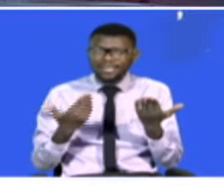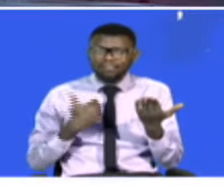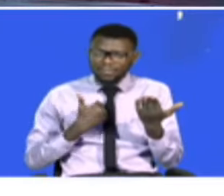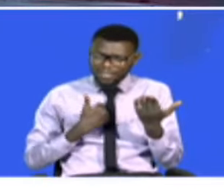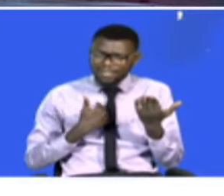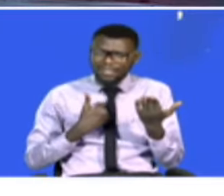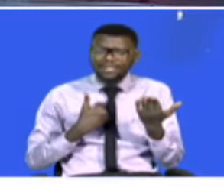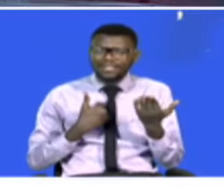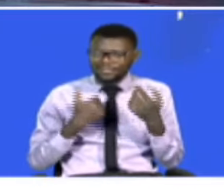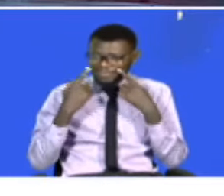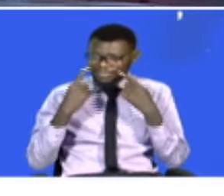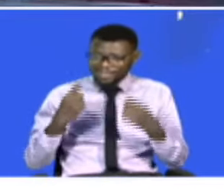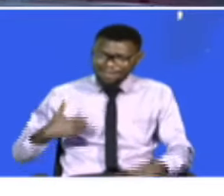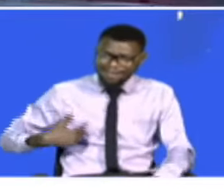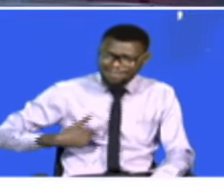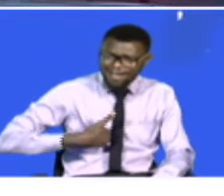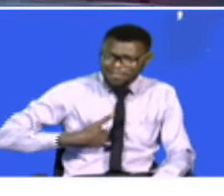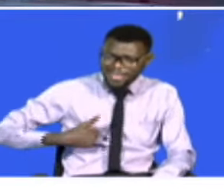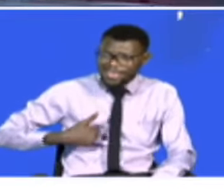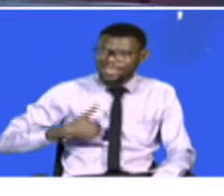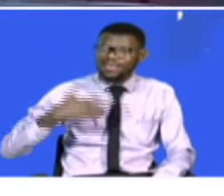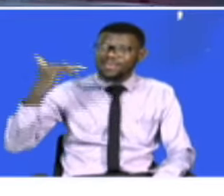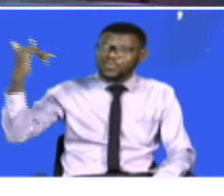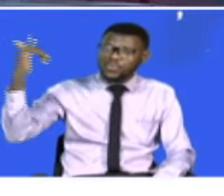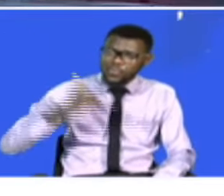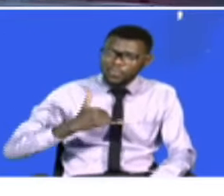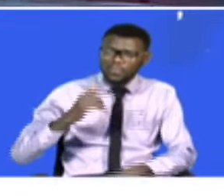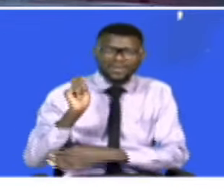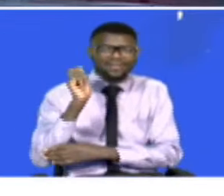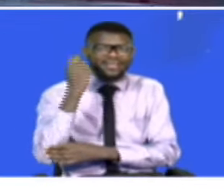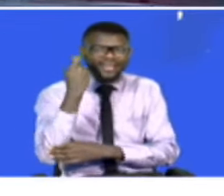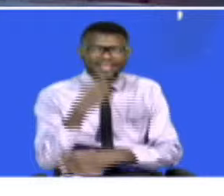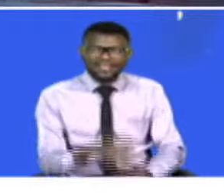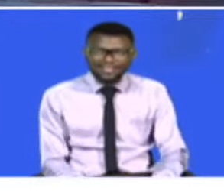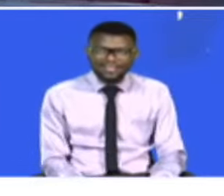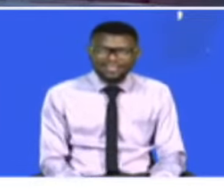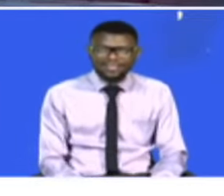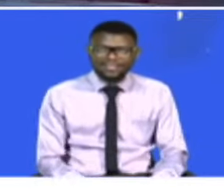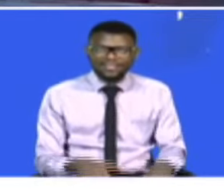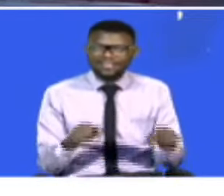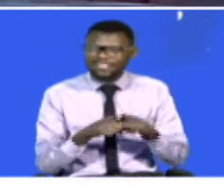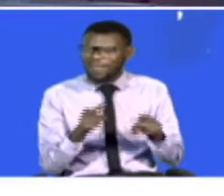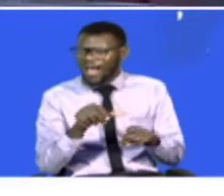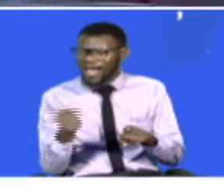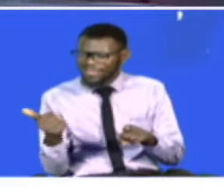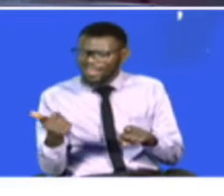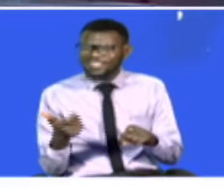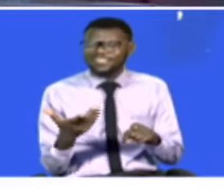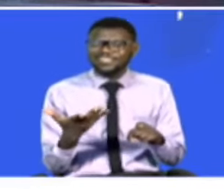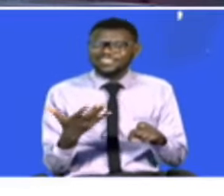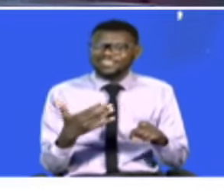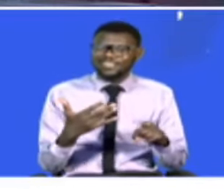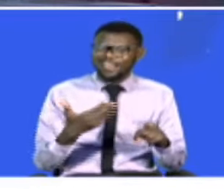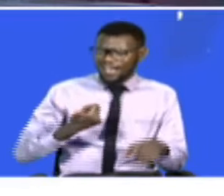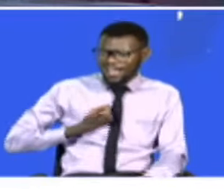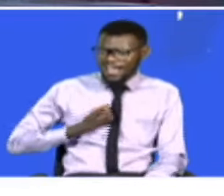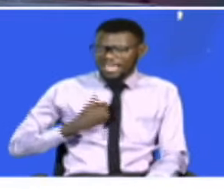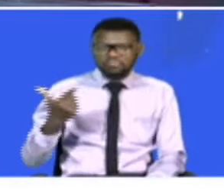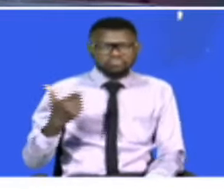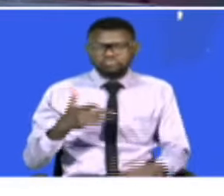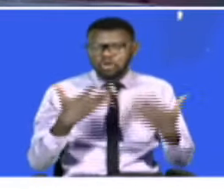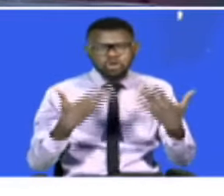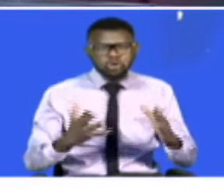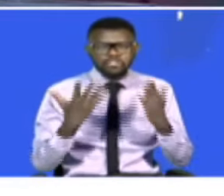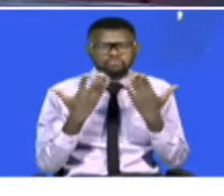Leo usiku timu ya raga inarejea. Yule kipusa kwa cheza fencing ile. Amesha alibanduliwa nje siku ya